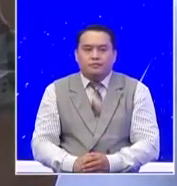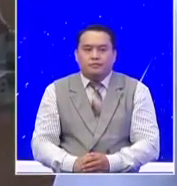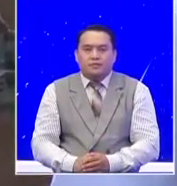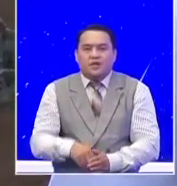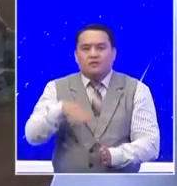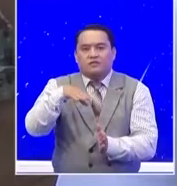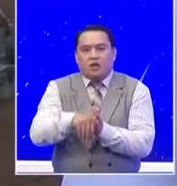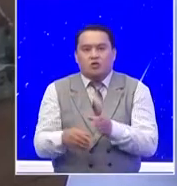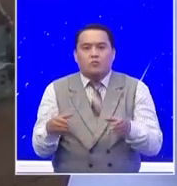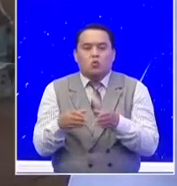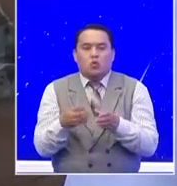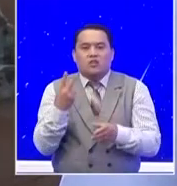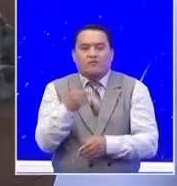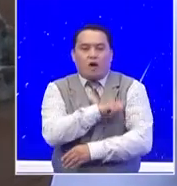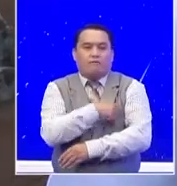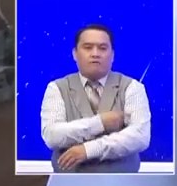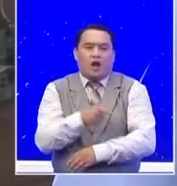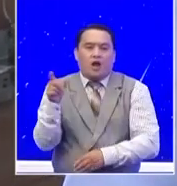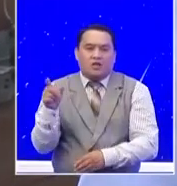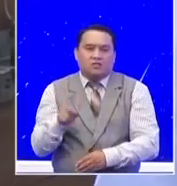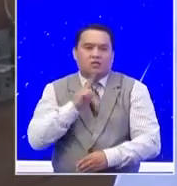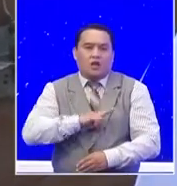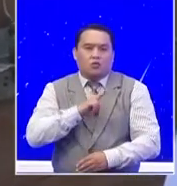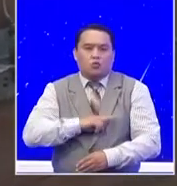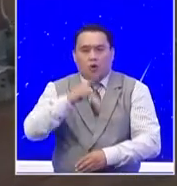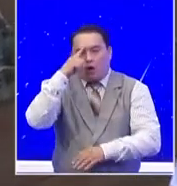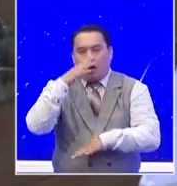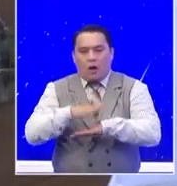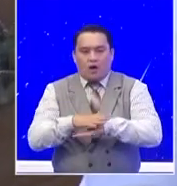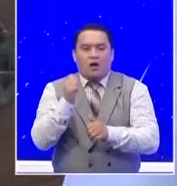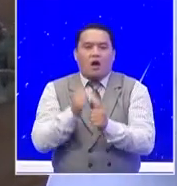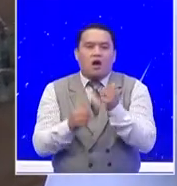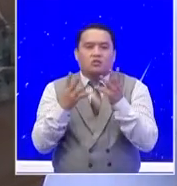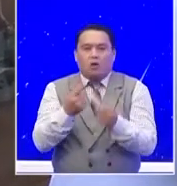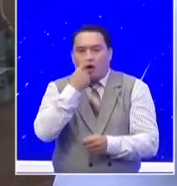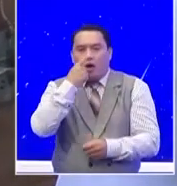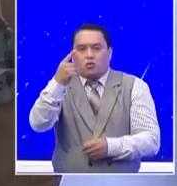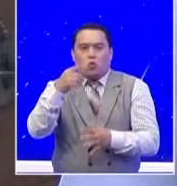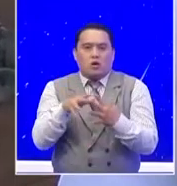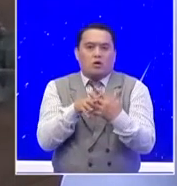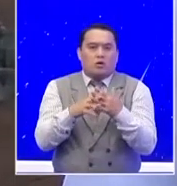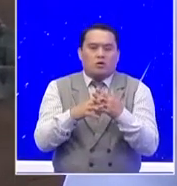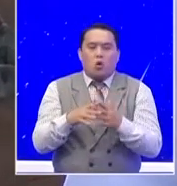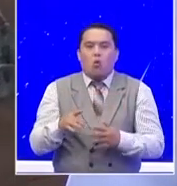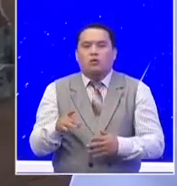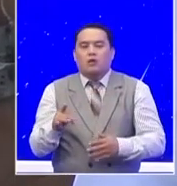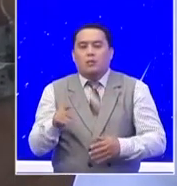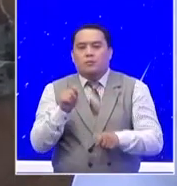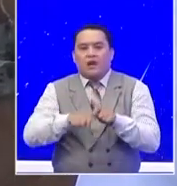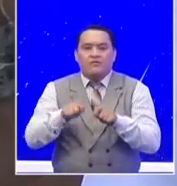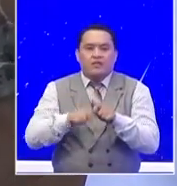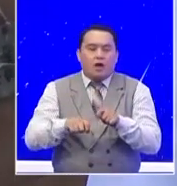Состав одной бригады входит два врача, общей практики и сотрудника Акимата. Мы ежедневно ездим по отдаленным районам, проверяем состояние